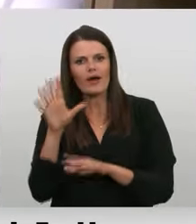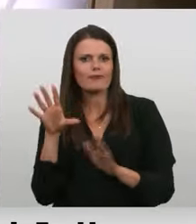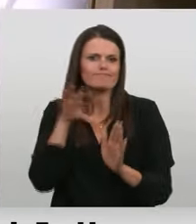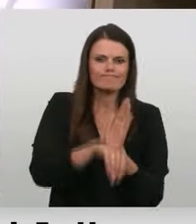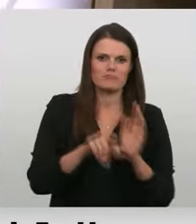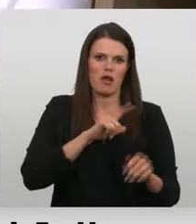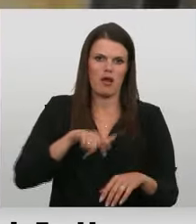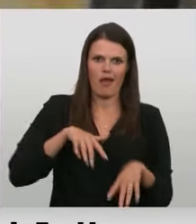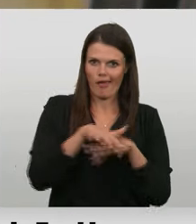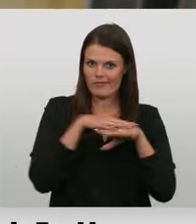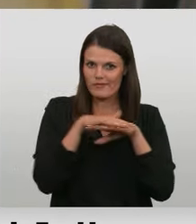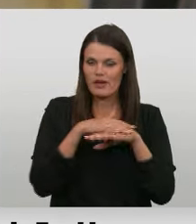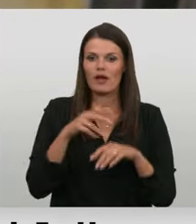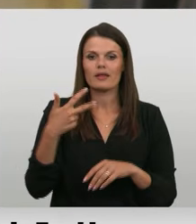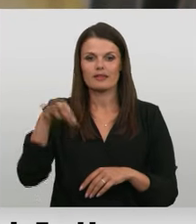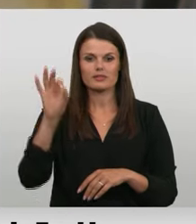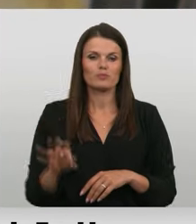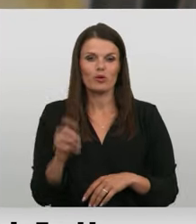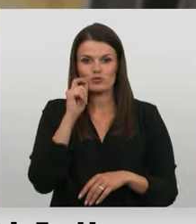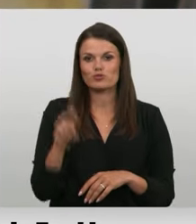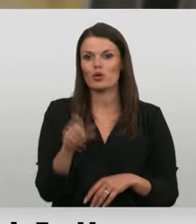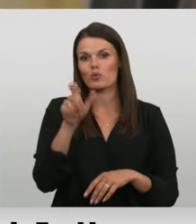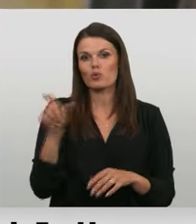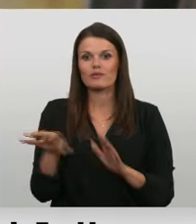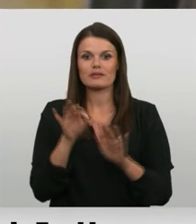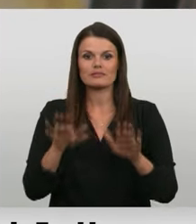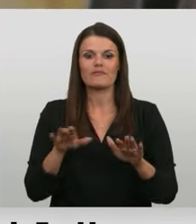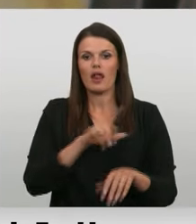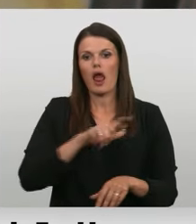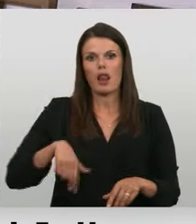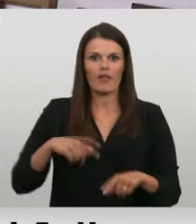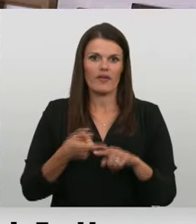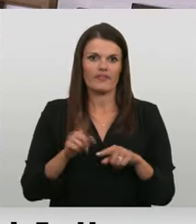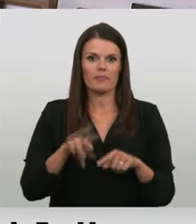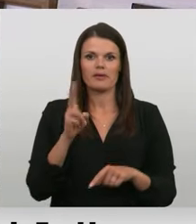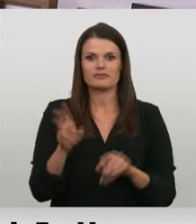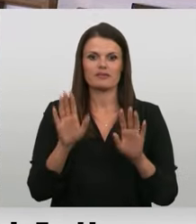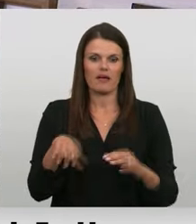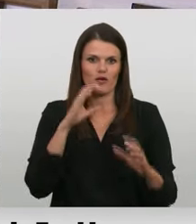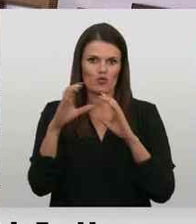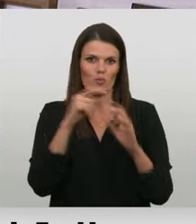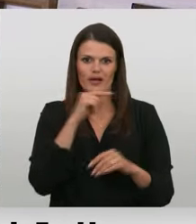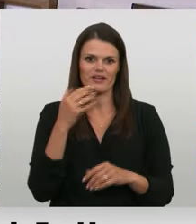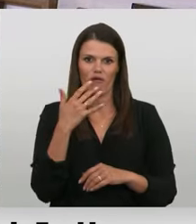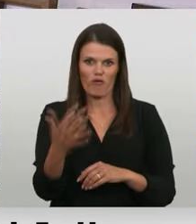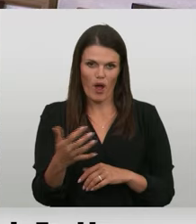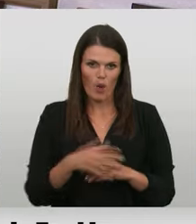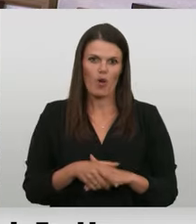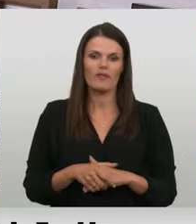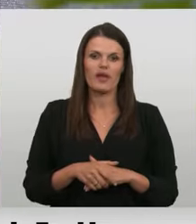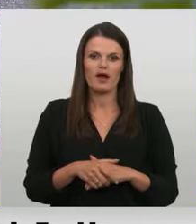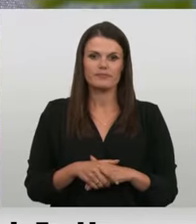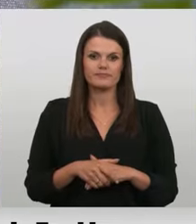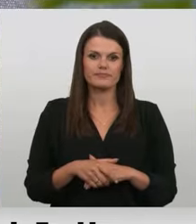latviskajā vidē. Trešdaļa ukraiņu izvēlējušies Latviju, jo te var sazināties krieviski, liecina Ziedot LV aptauja.